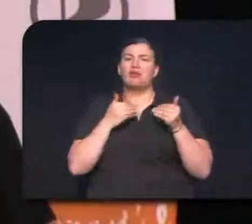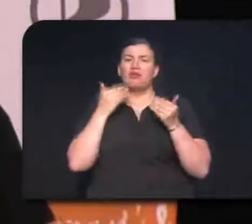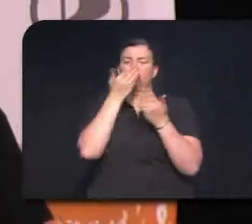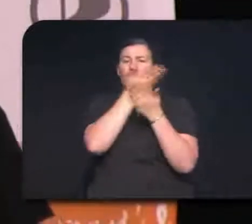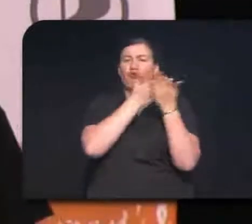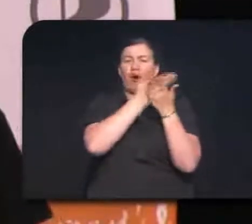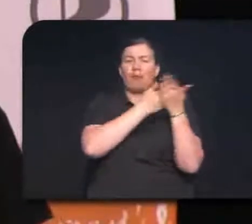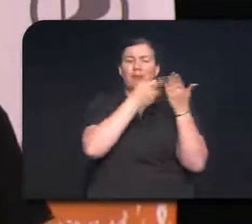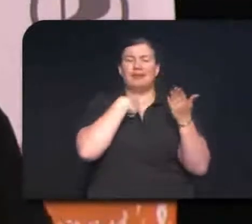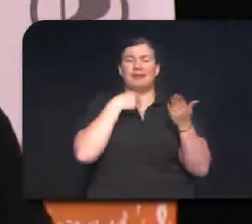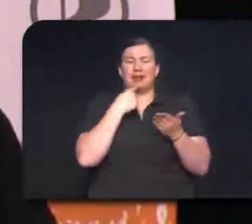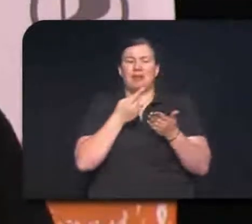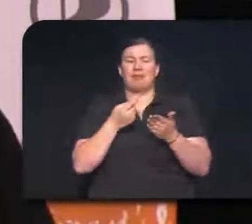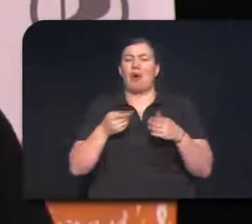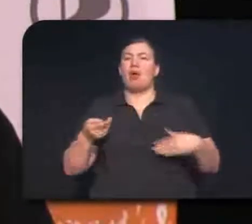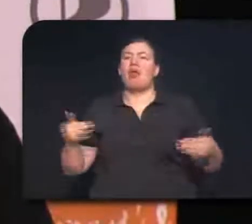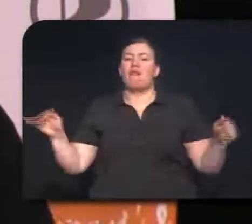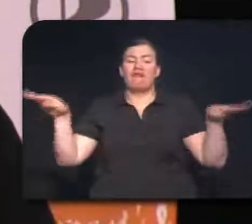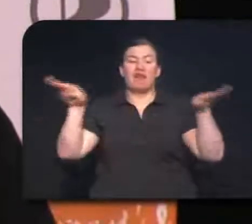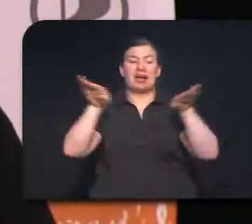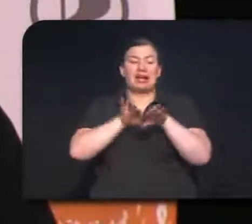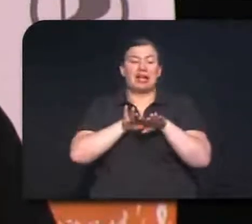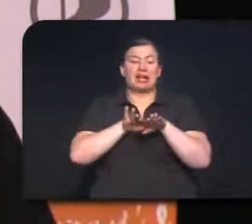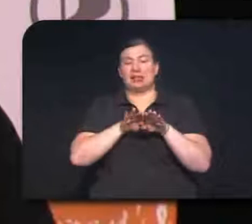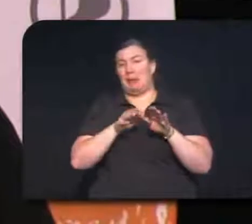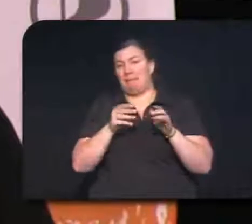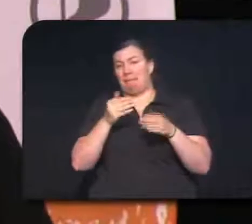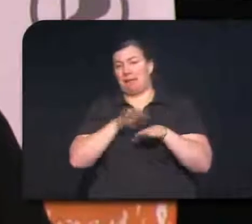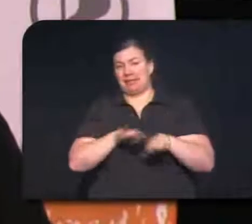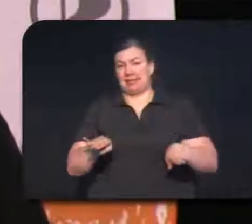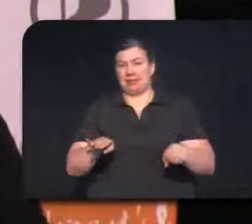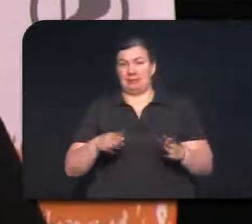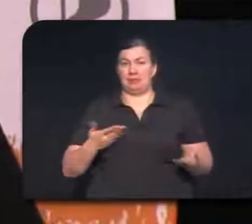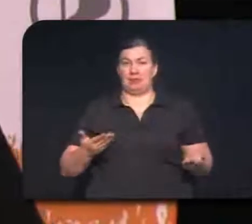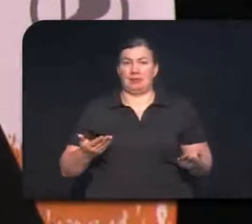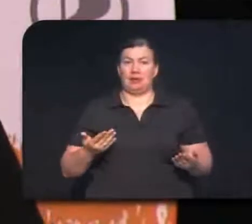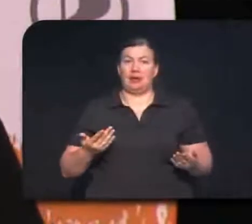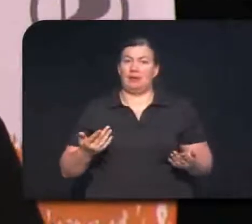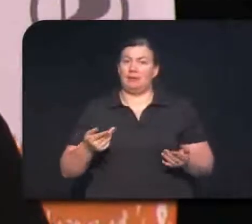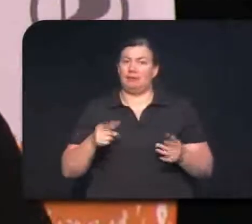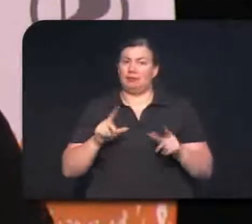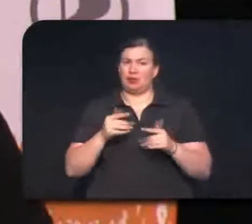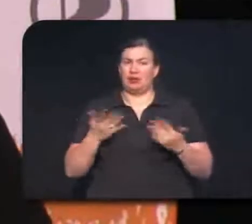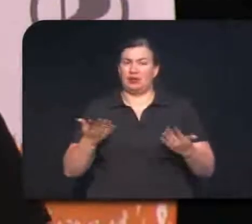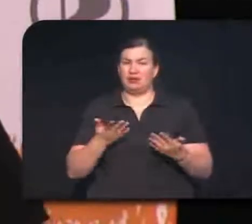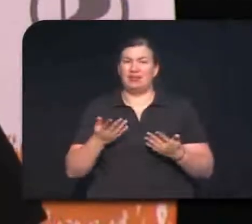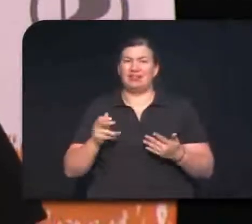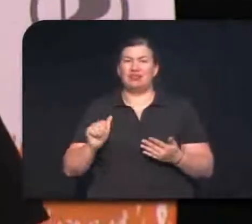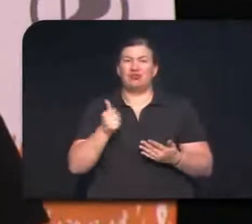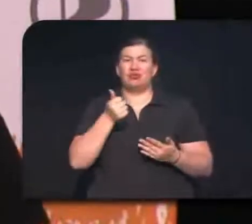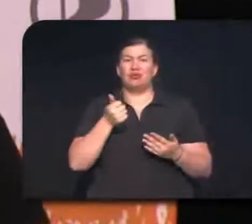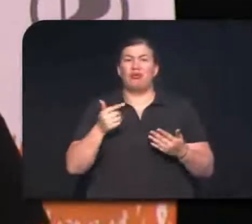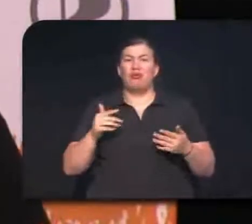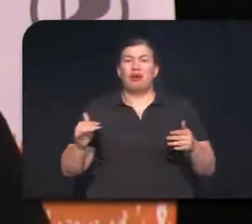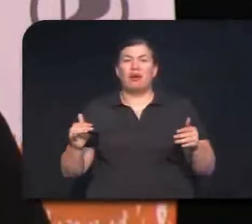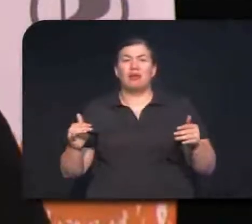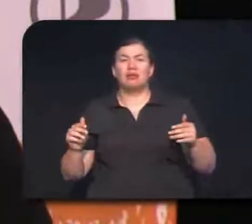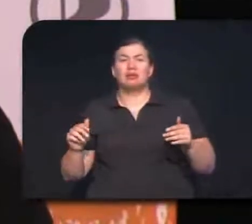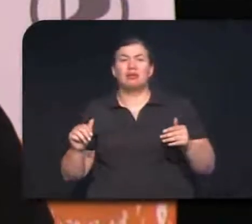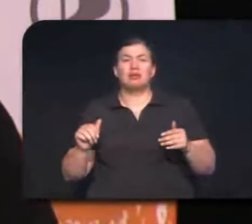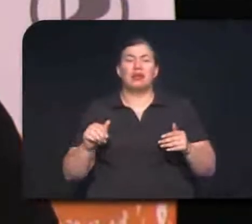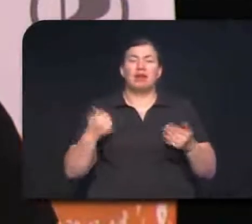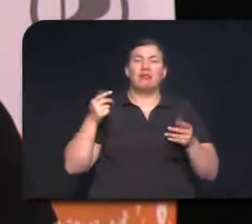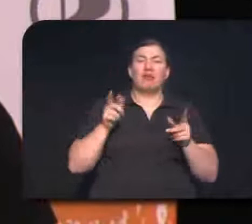und wie funktioniert das Ganze das heißt wenn man kritisiert sich zu einer Veranstaltung die beginnt am 21 am am